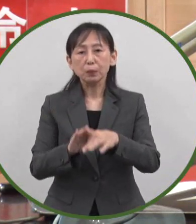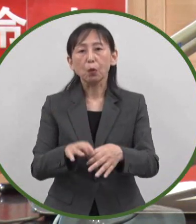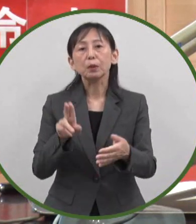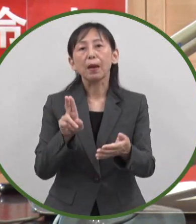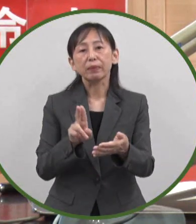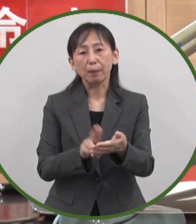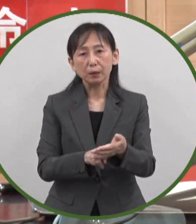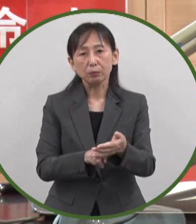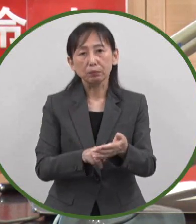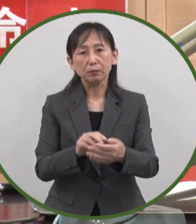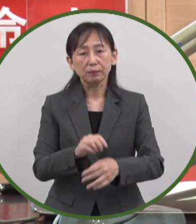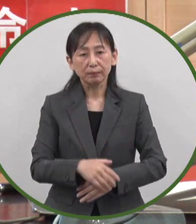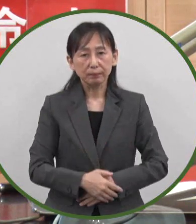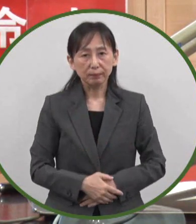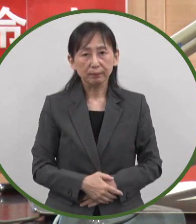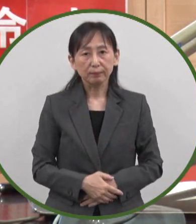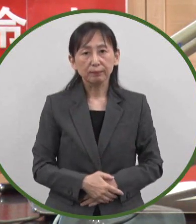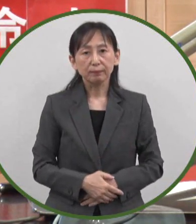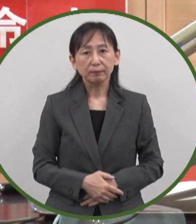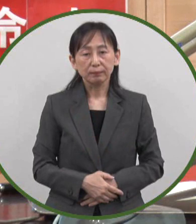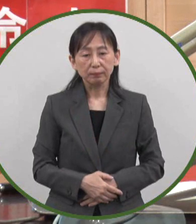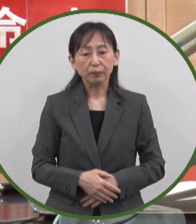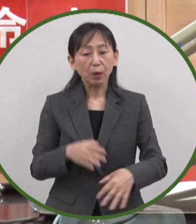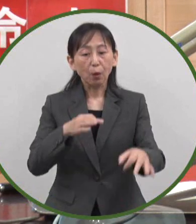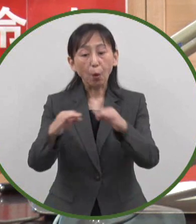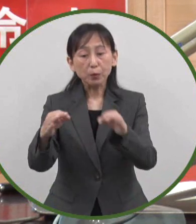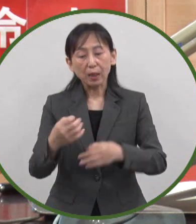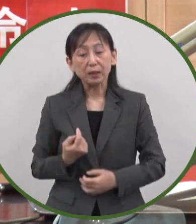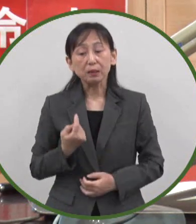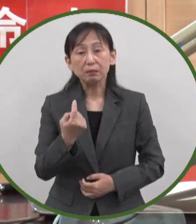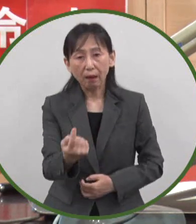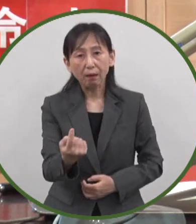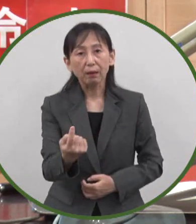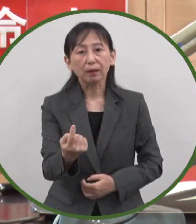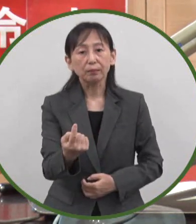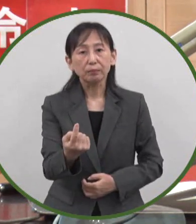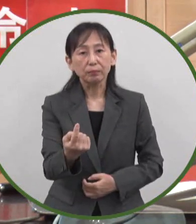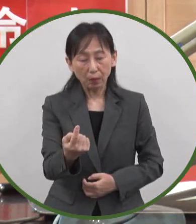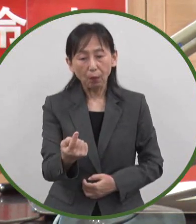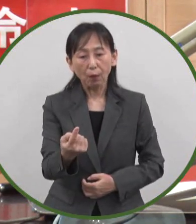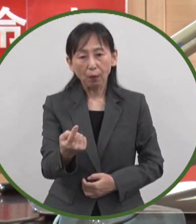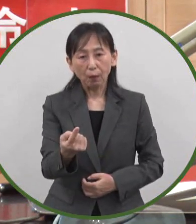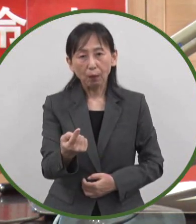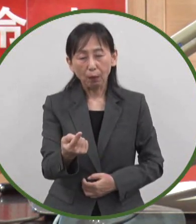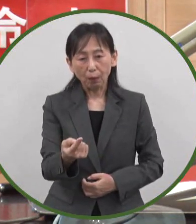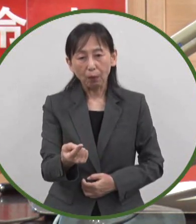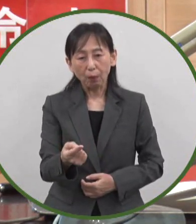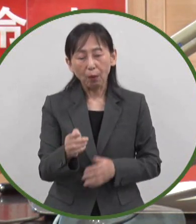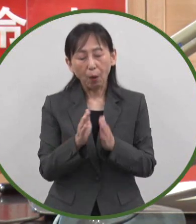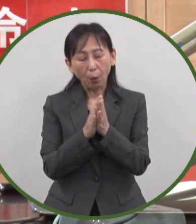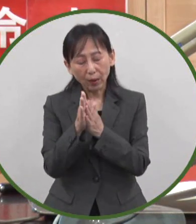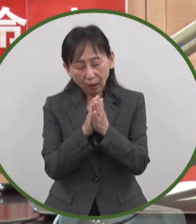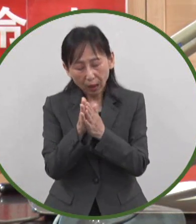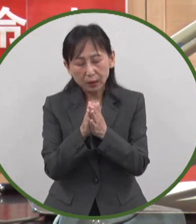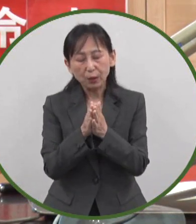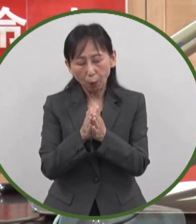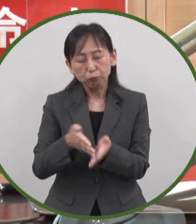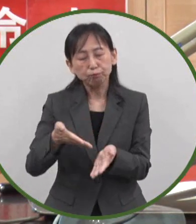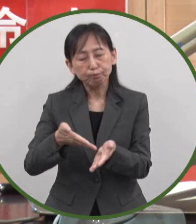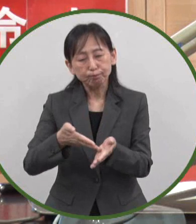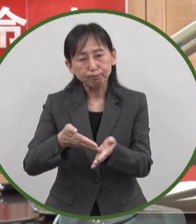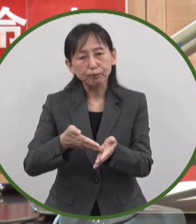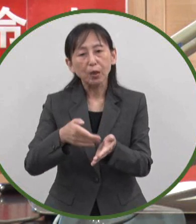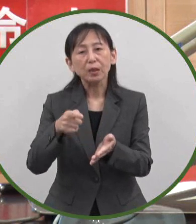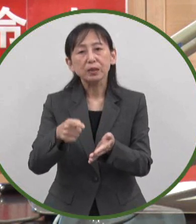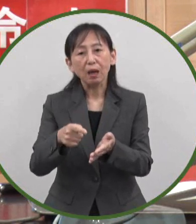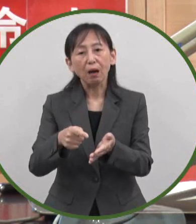、その訪問してなお、要請をに応じていただけない場合には、